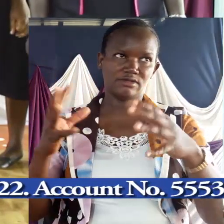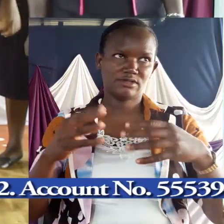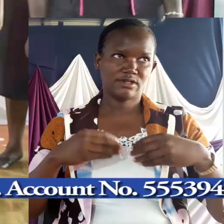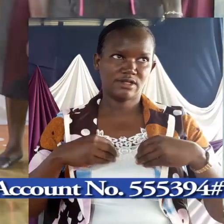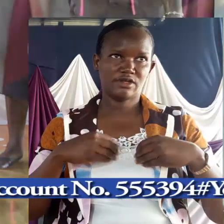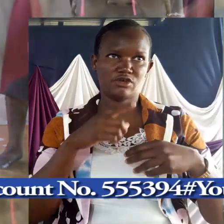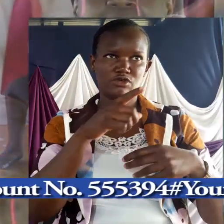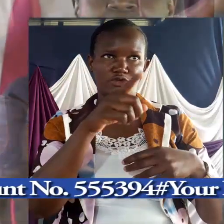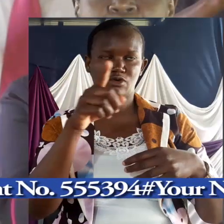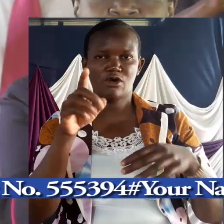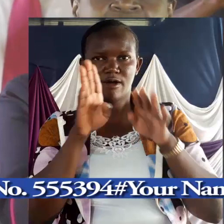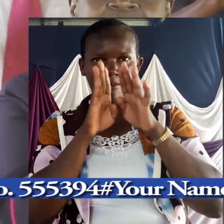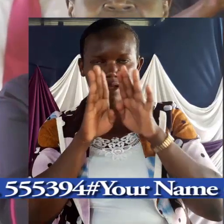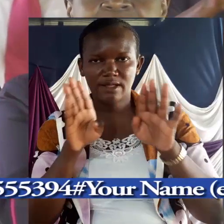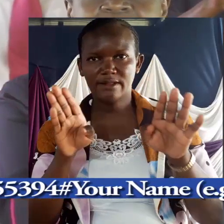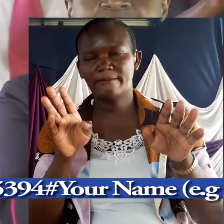utabarikiwa.